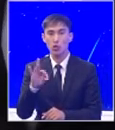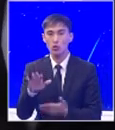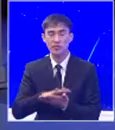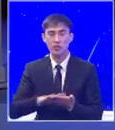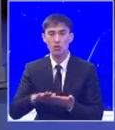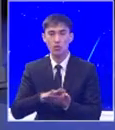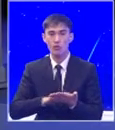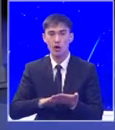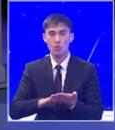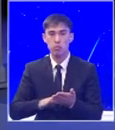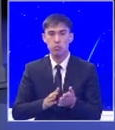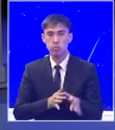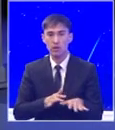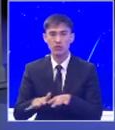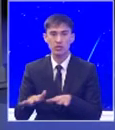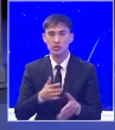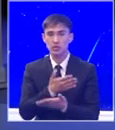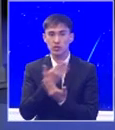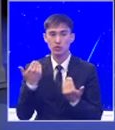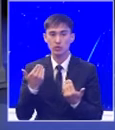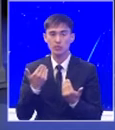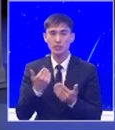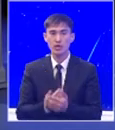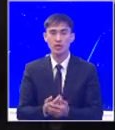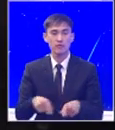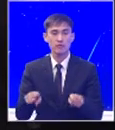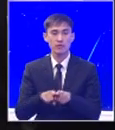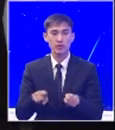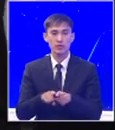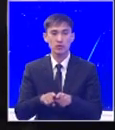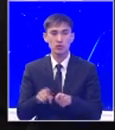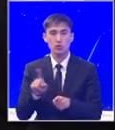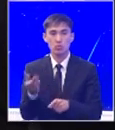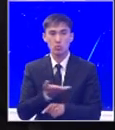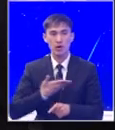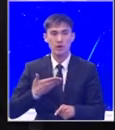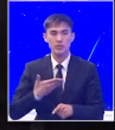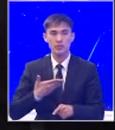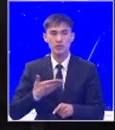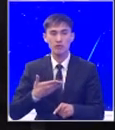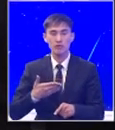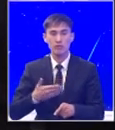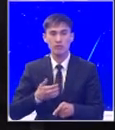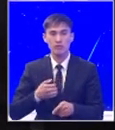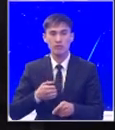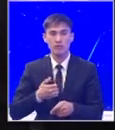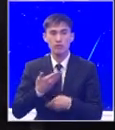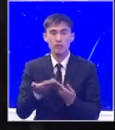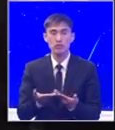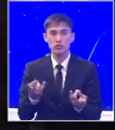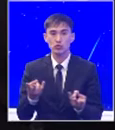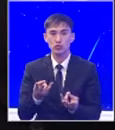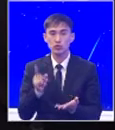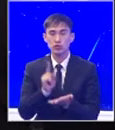никакого продвижения нету. Выходит в такие рамки, что мы вынуждены обращаться к вам и как